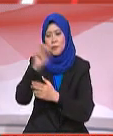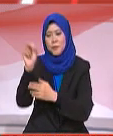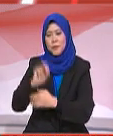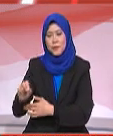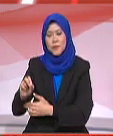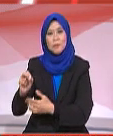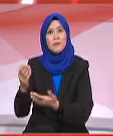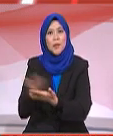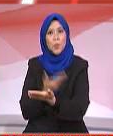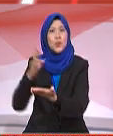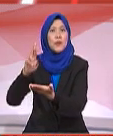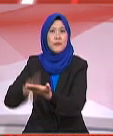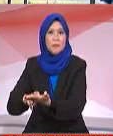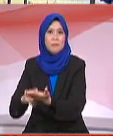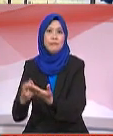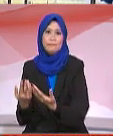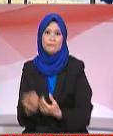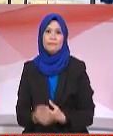30% baharu mendaftar.